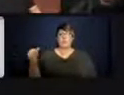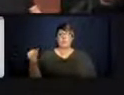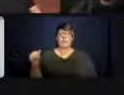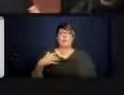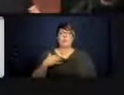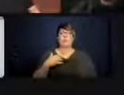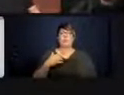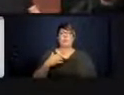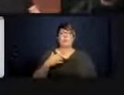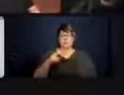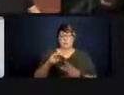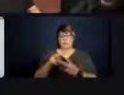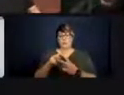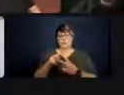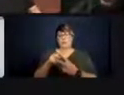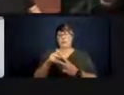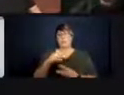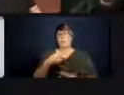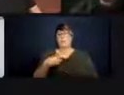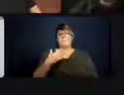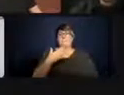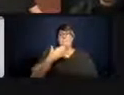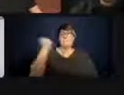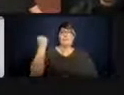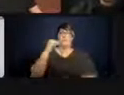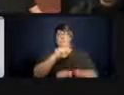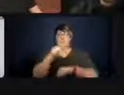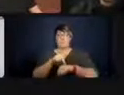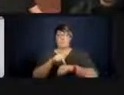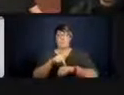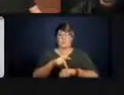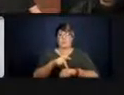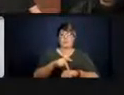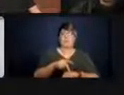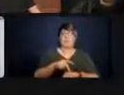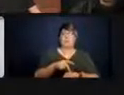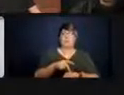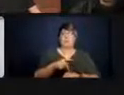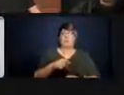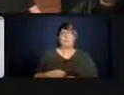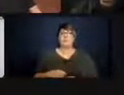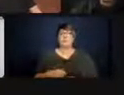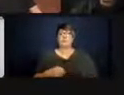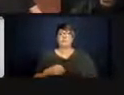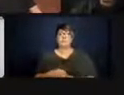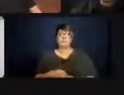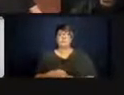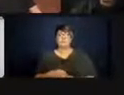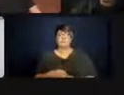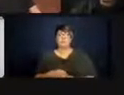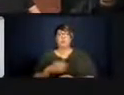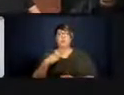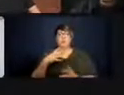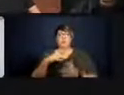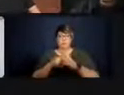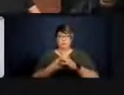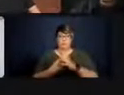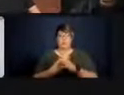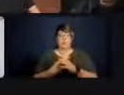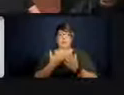pia ningependa kuwashukuru wakuu wote wa shule na wabia wengine ambao wamehusika. Nitaanza